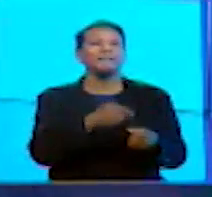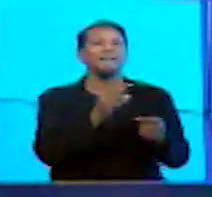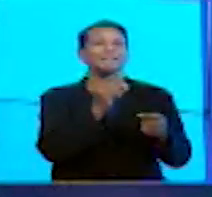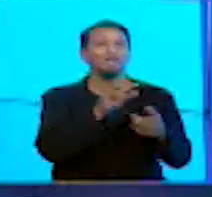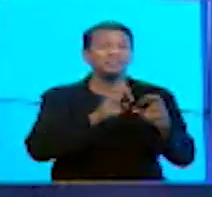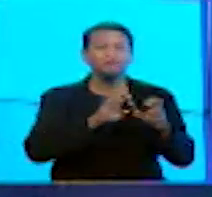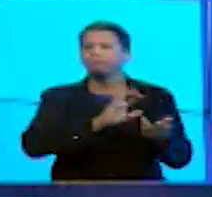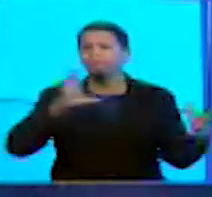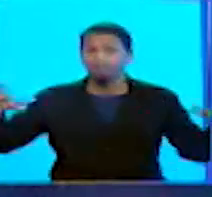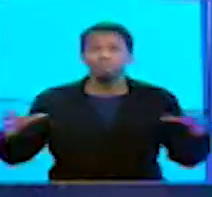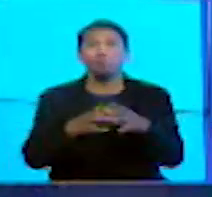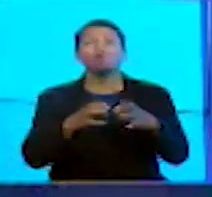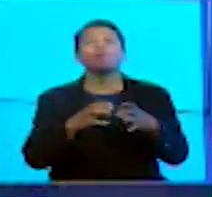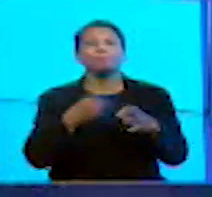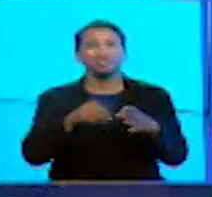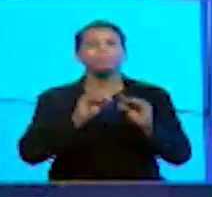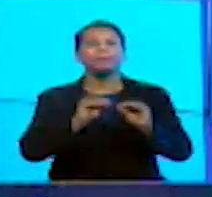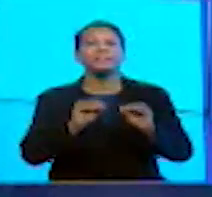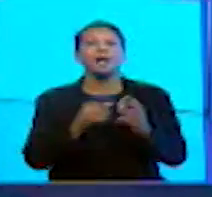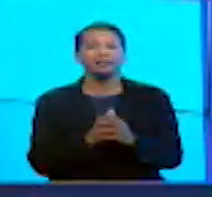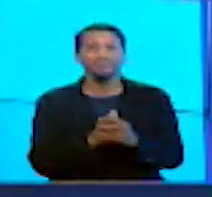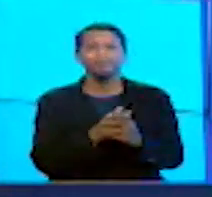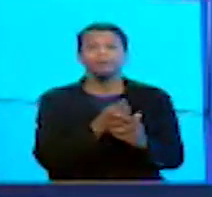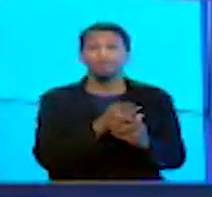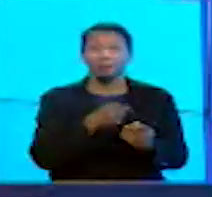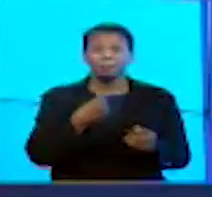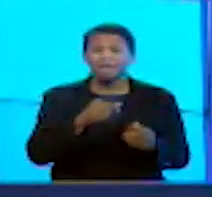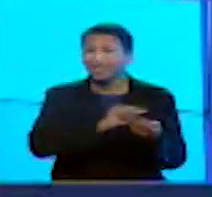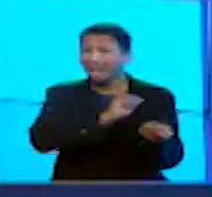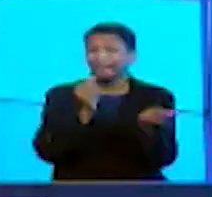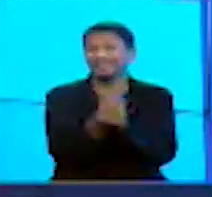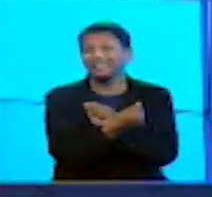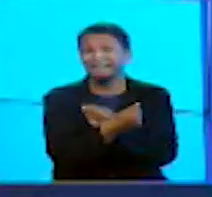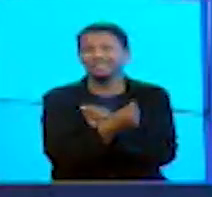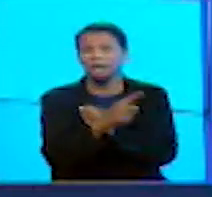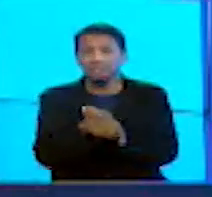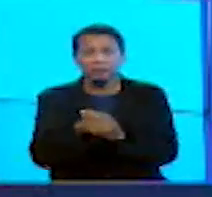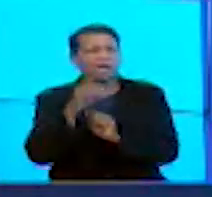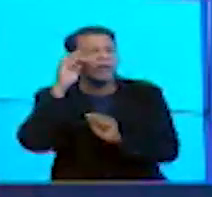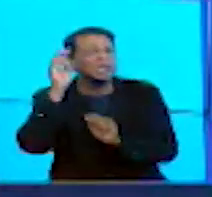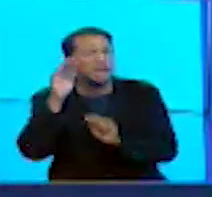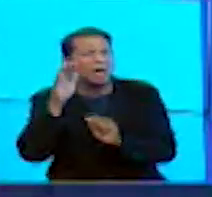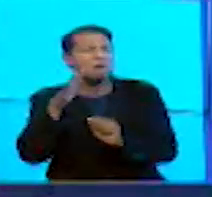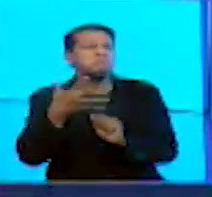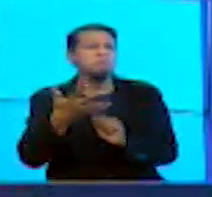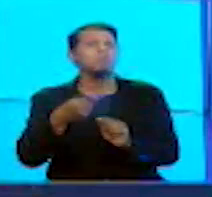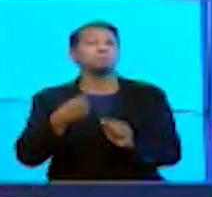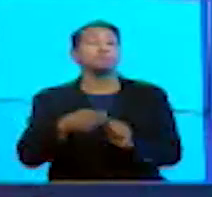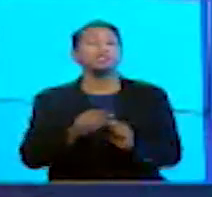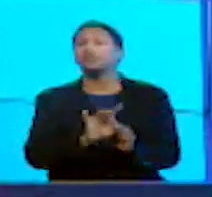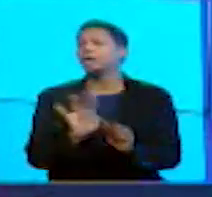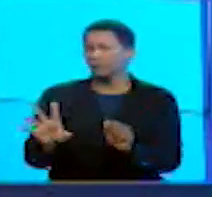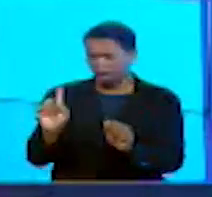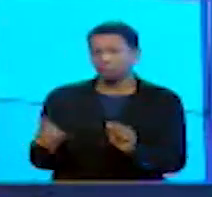serta pembentukan Kementerian Investasi. Namun, reshuffle kabinet kali ini diprediksi akan berimbas pada kementerian lain yang